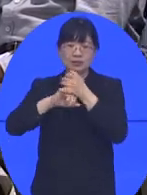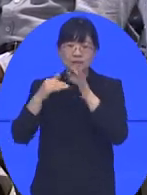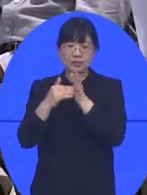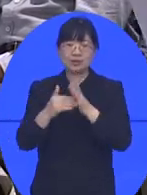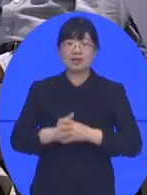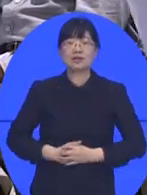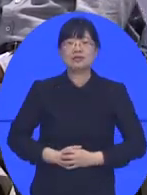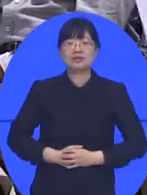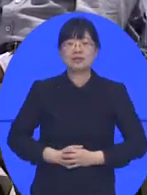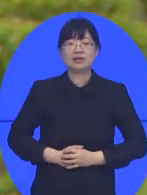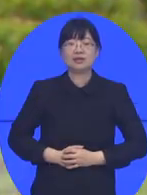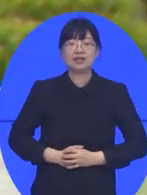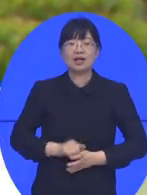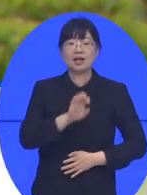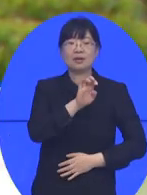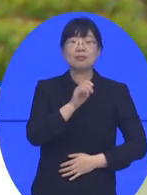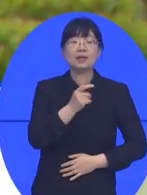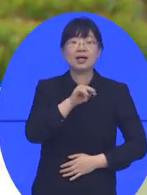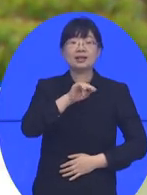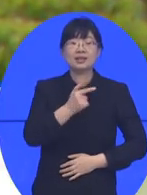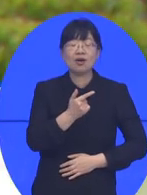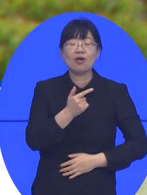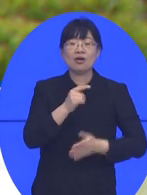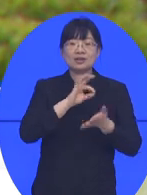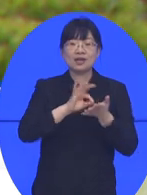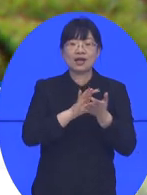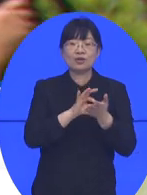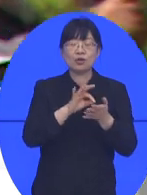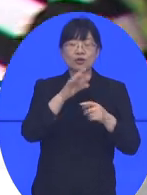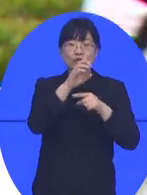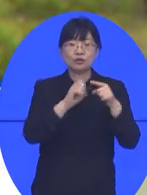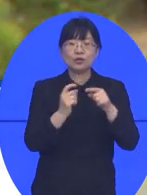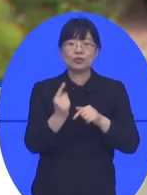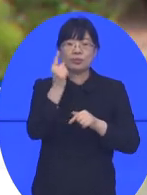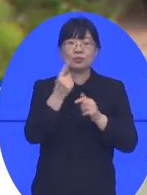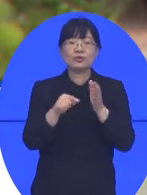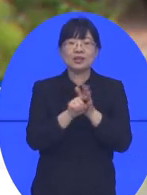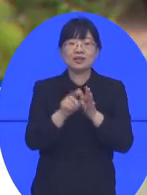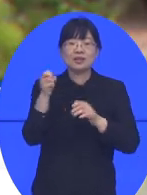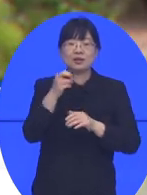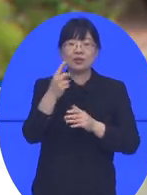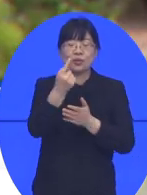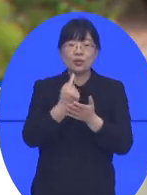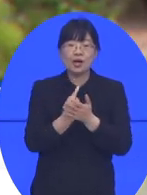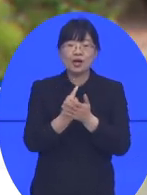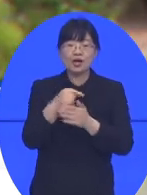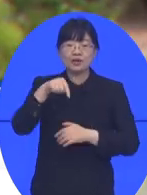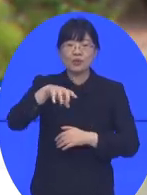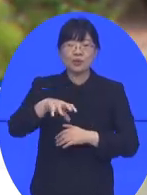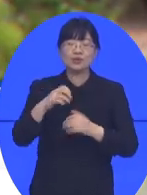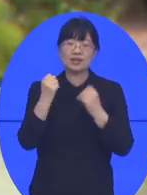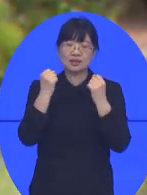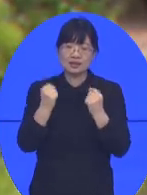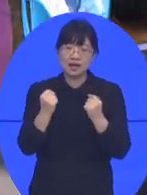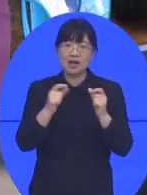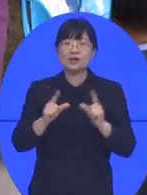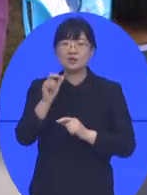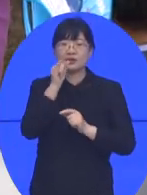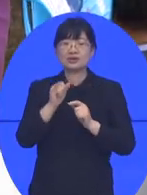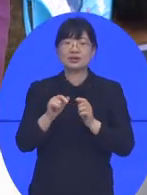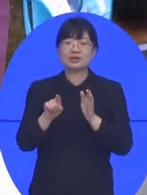것을 약속했습니다이 펜션 가동률을 좀 높이기 위해서 자주 오거나 또는 정착할 수 있도록